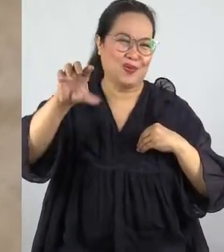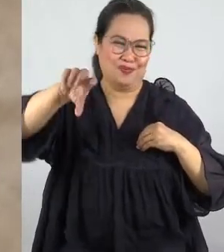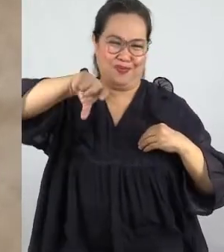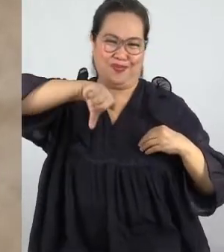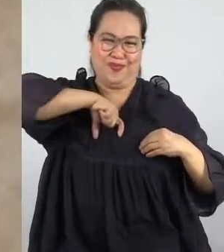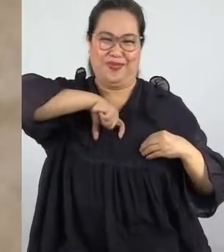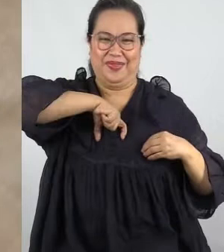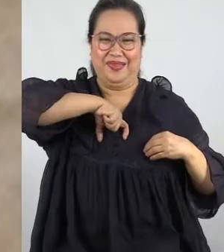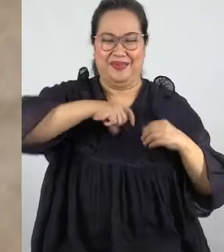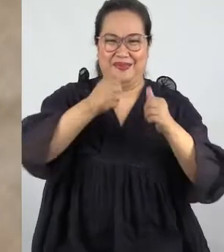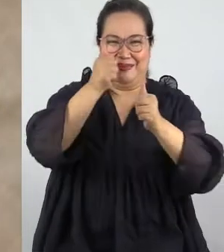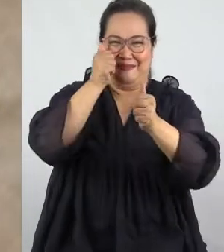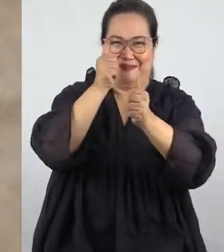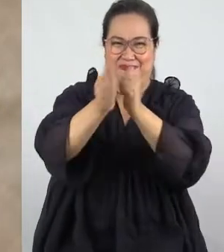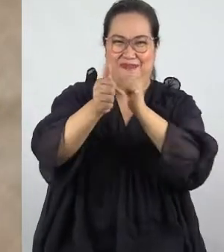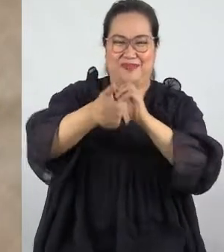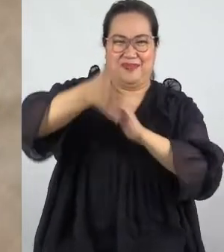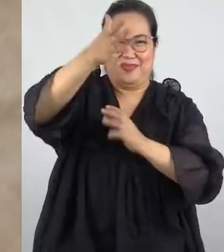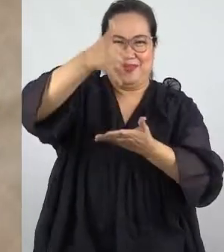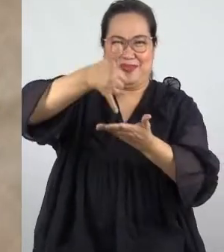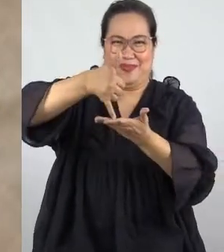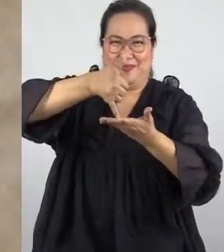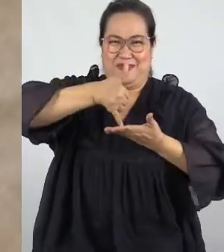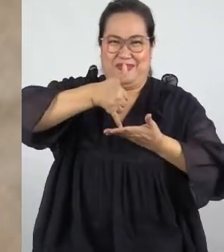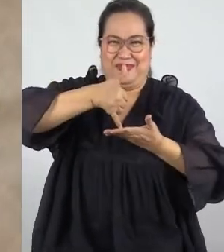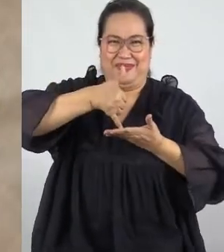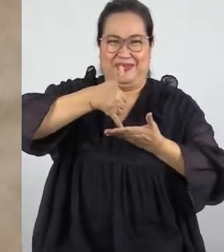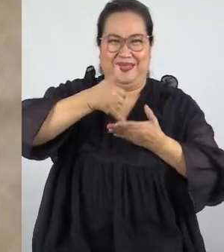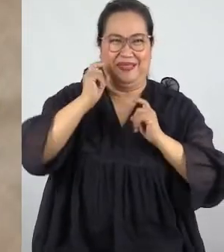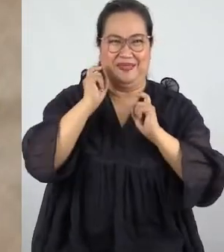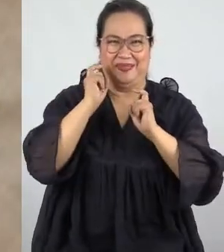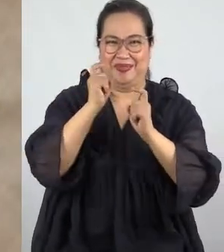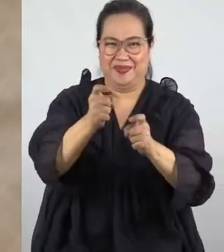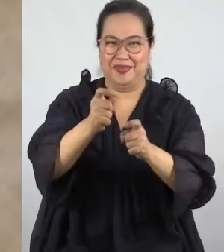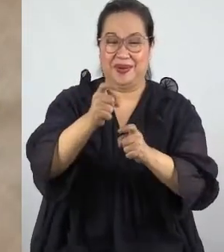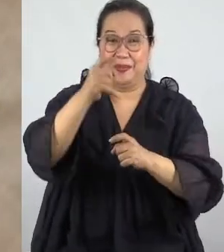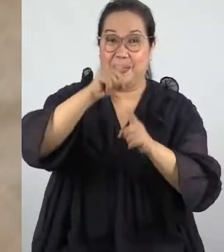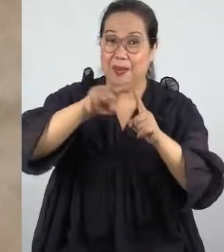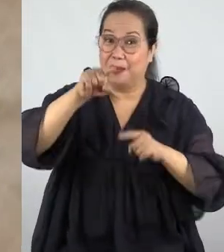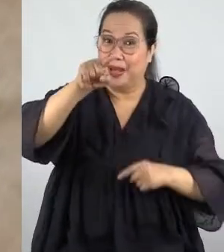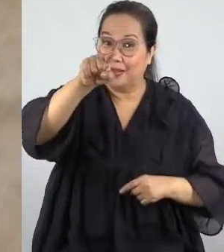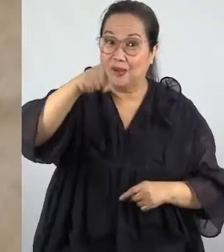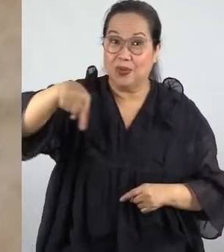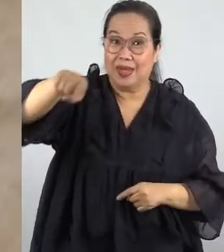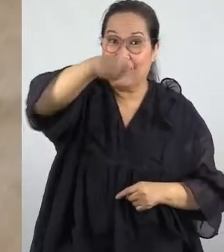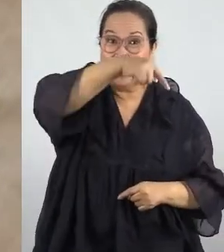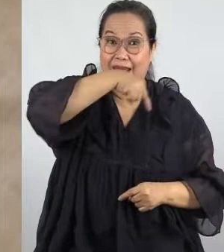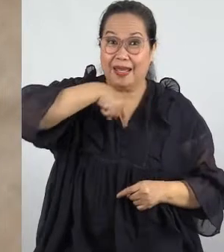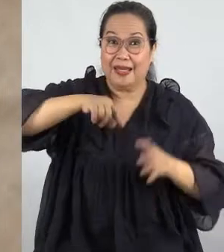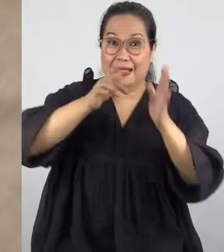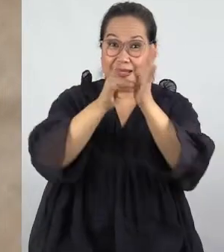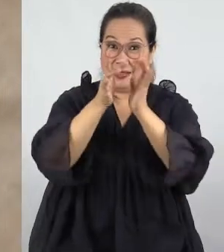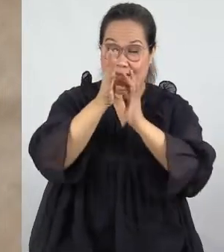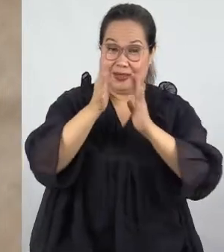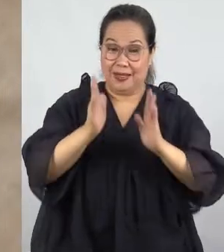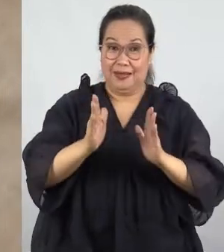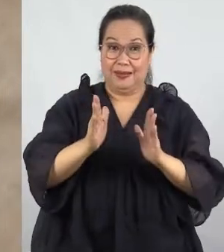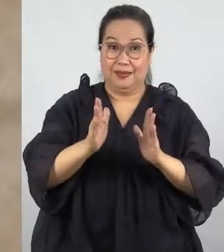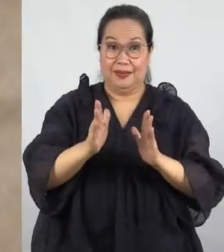kaya plaque, o di kaya premyo. But we, tayo daw pong mga Kristiyano,